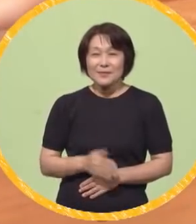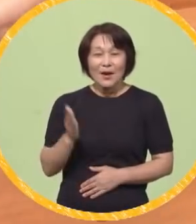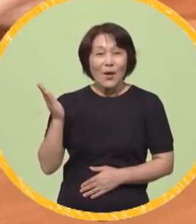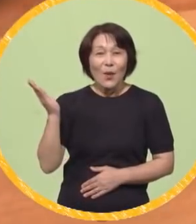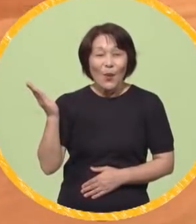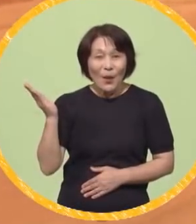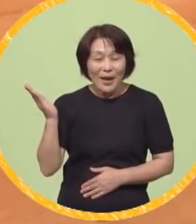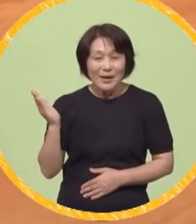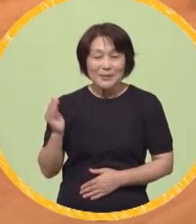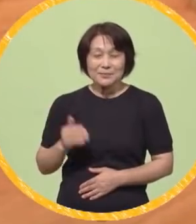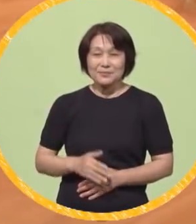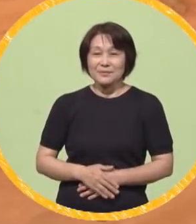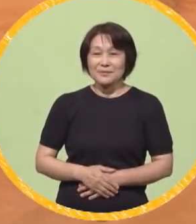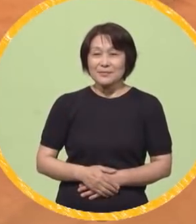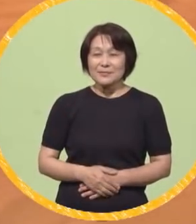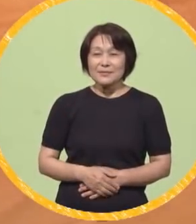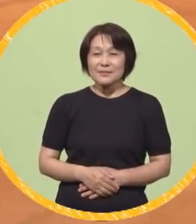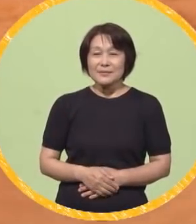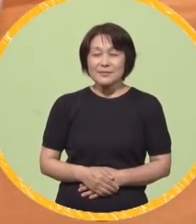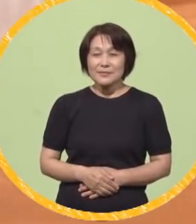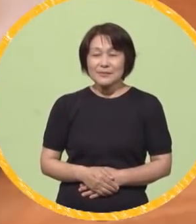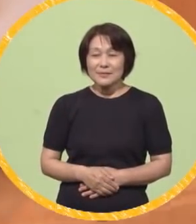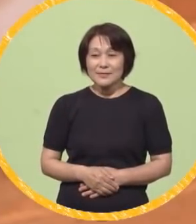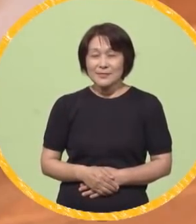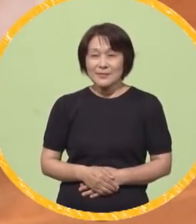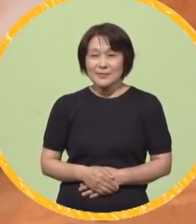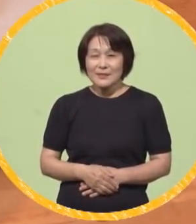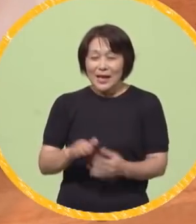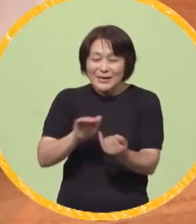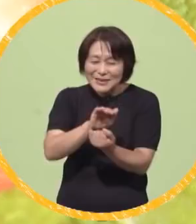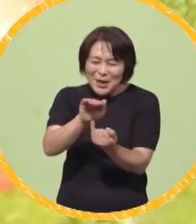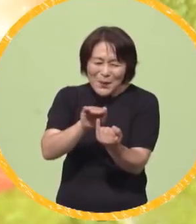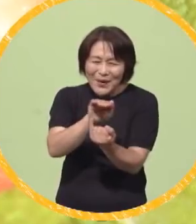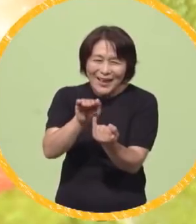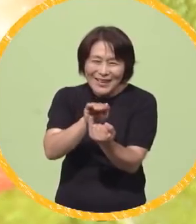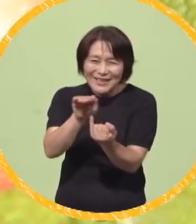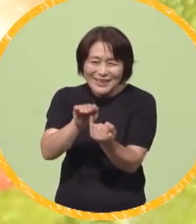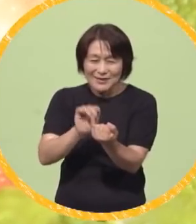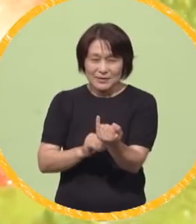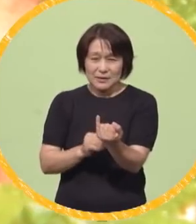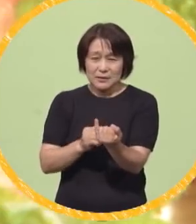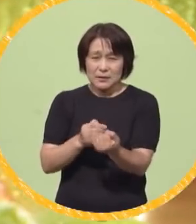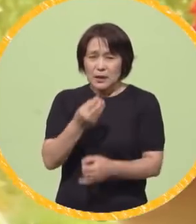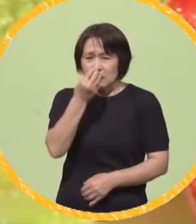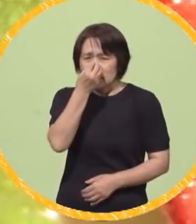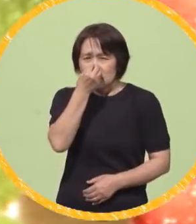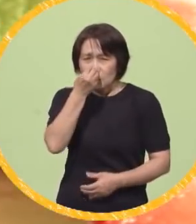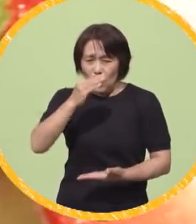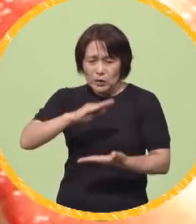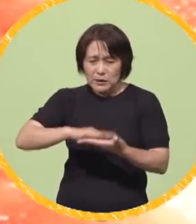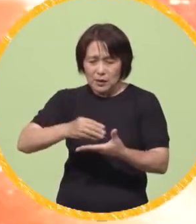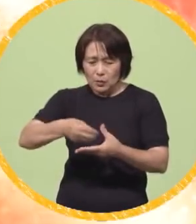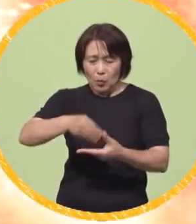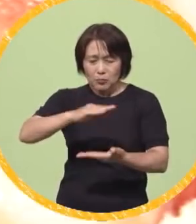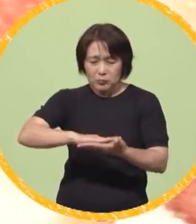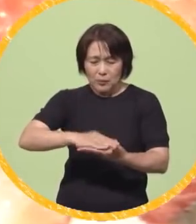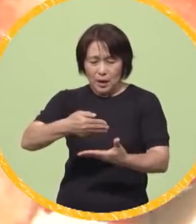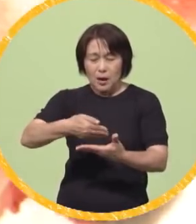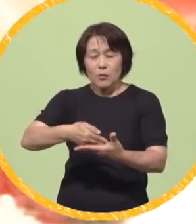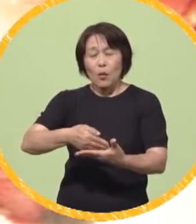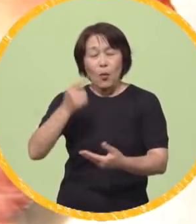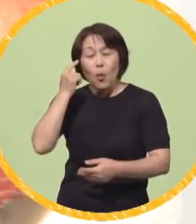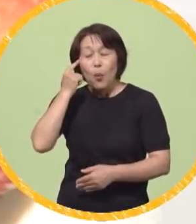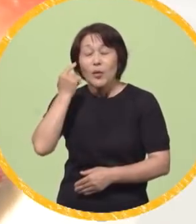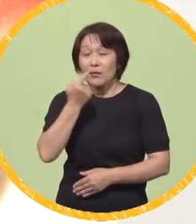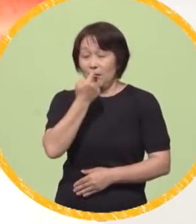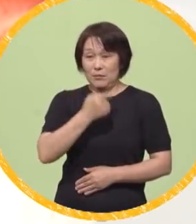てください、めちゃくちゃ可愛い。いちごサンドって聞いてたんで、いちごが挟まって